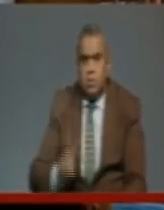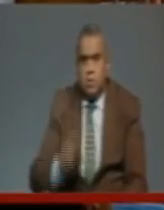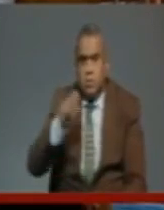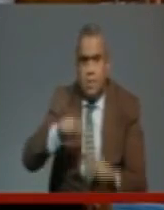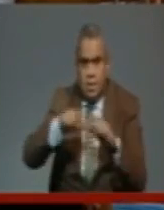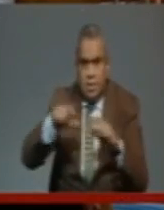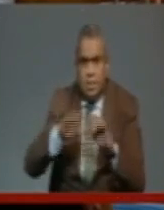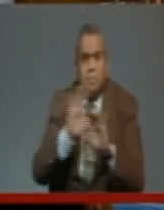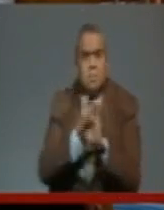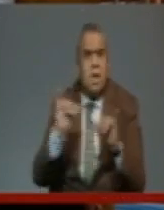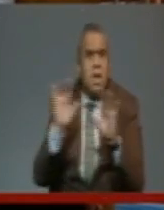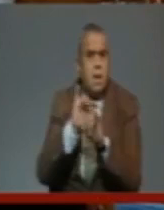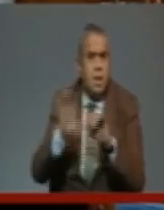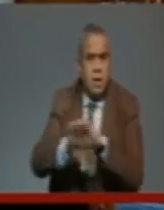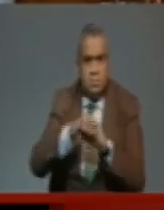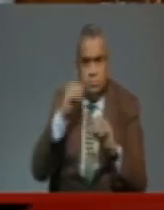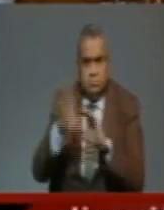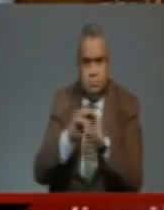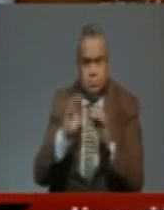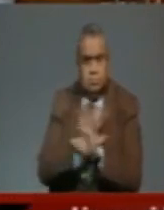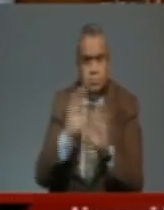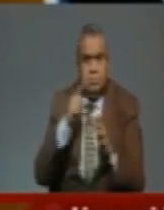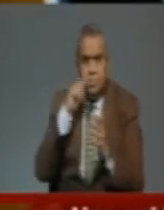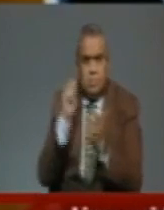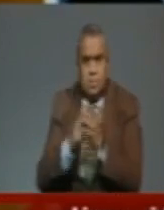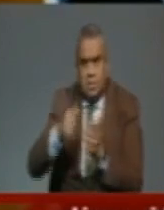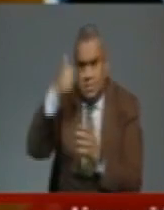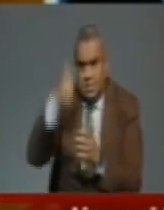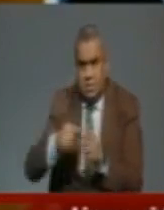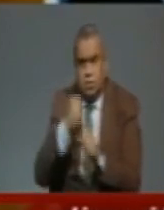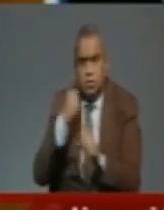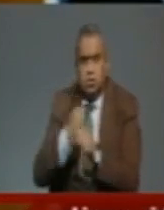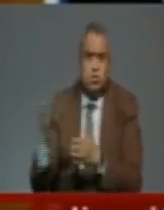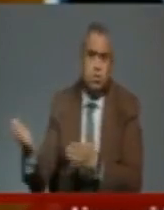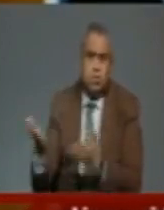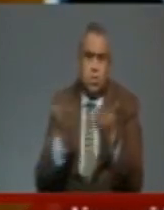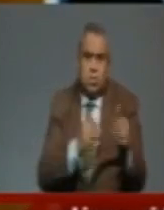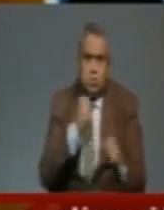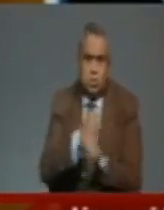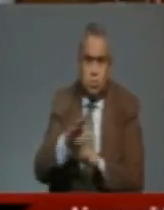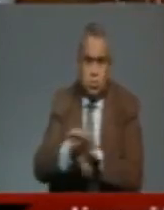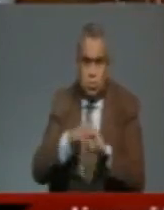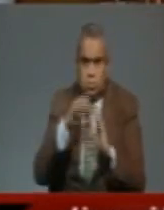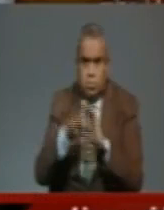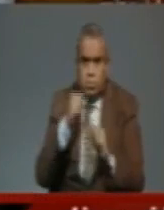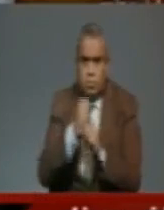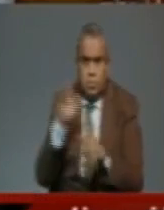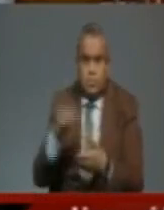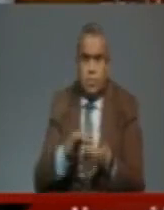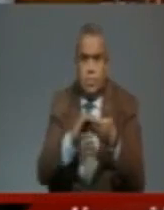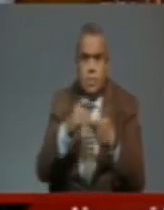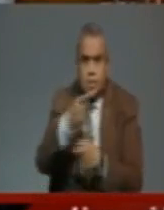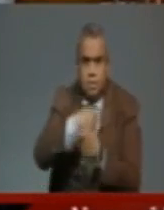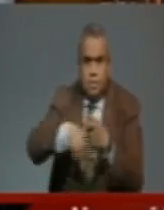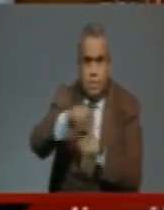100%. يعني بمجرد ما يجي المشغل وطبقا لمطالب المشغل هنبدا نردم المساحه دي